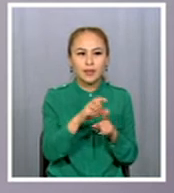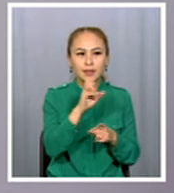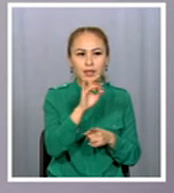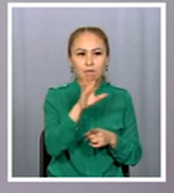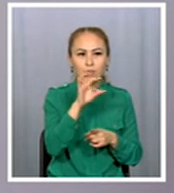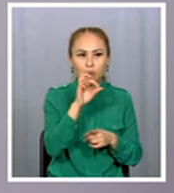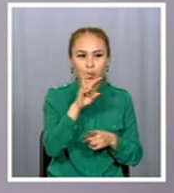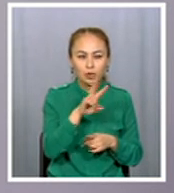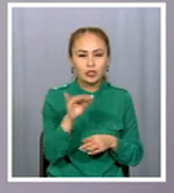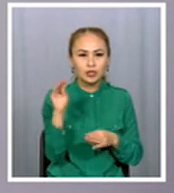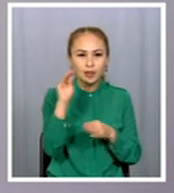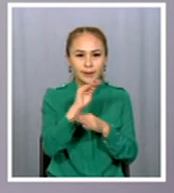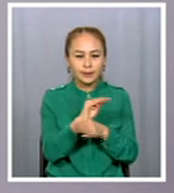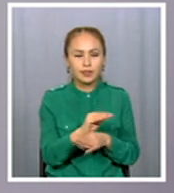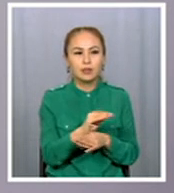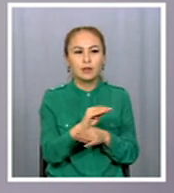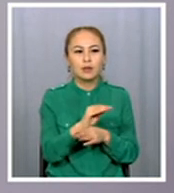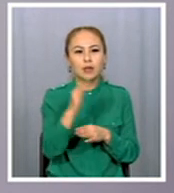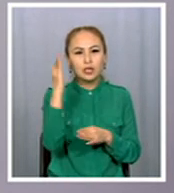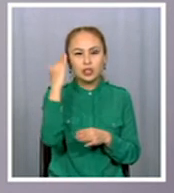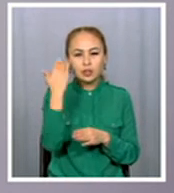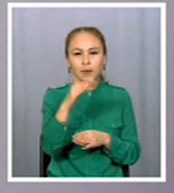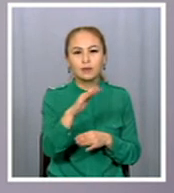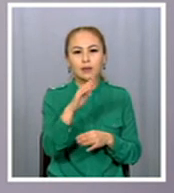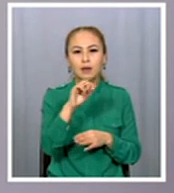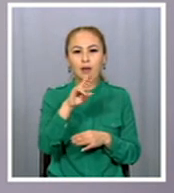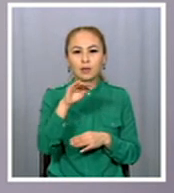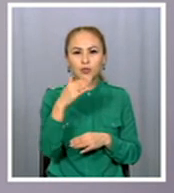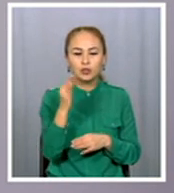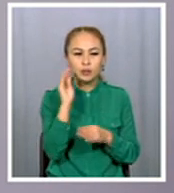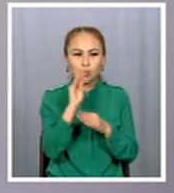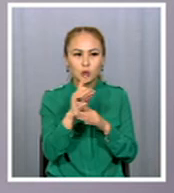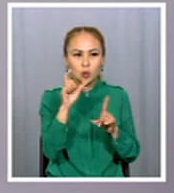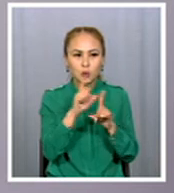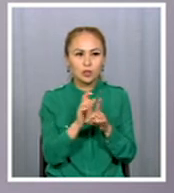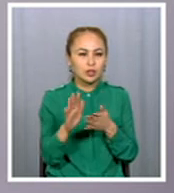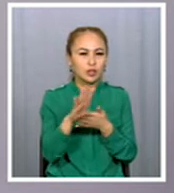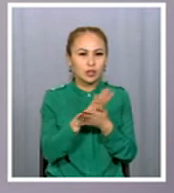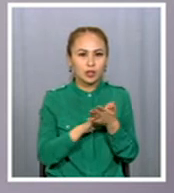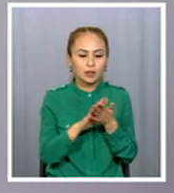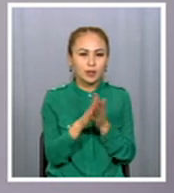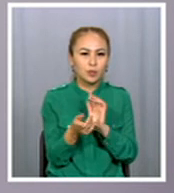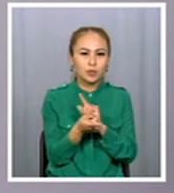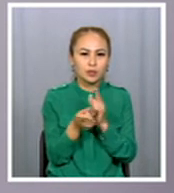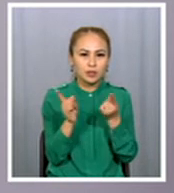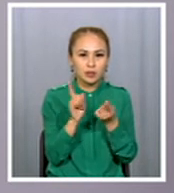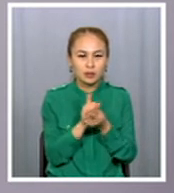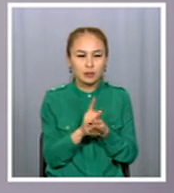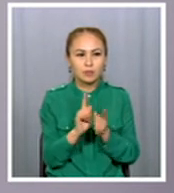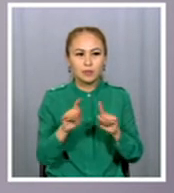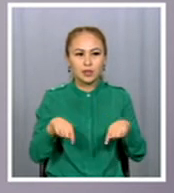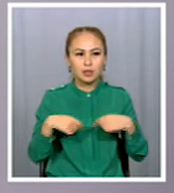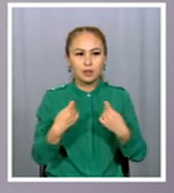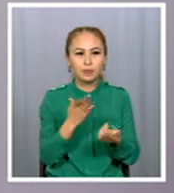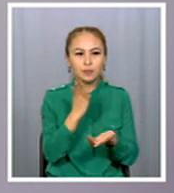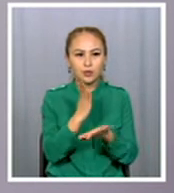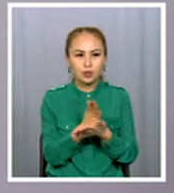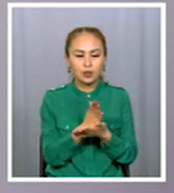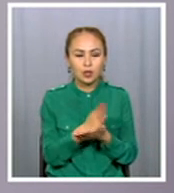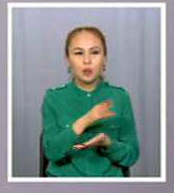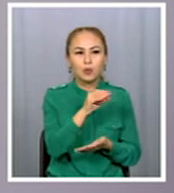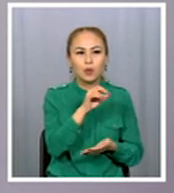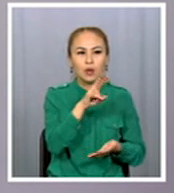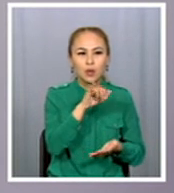Ерболдың және жат ғаламшарлықтардың сөздері ешқандай өзгеріссіз беріліп тұр. Ал төлеу